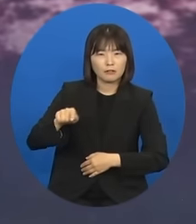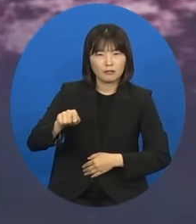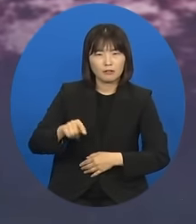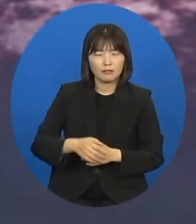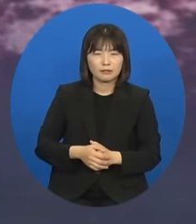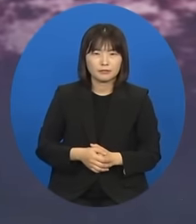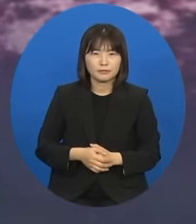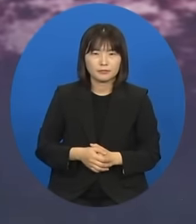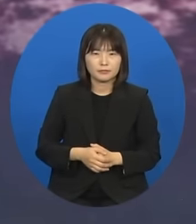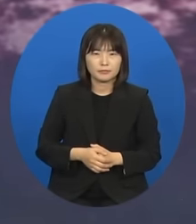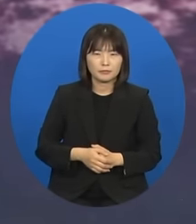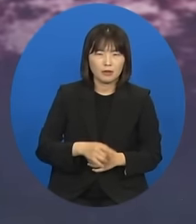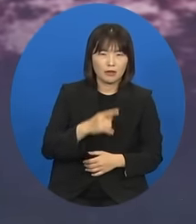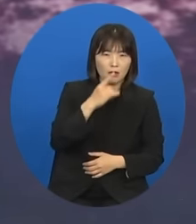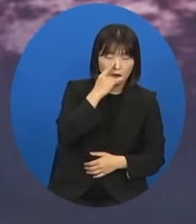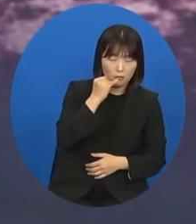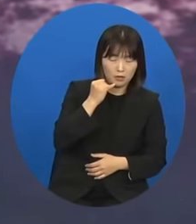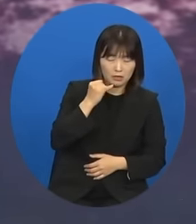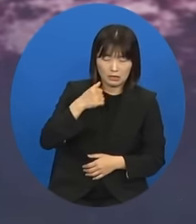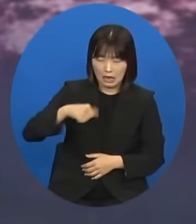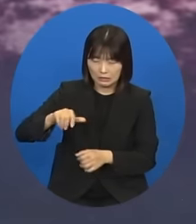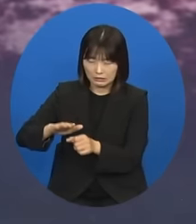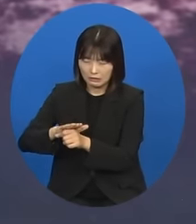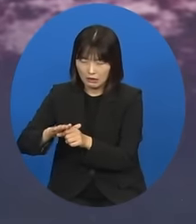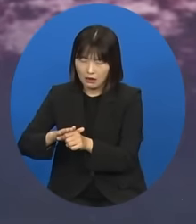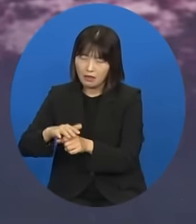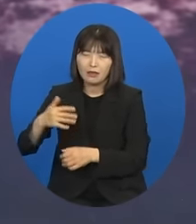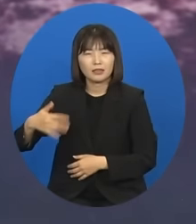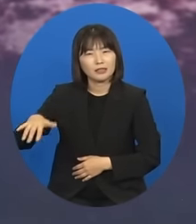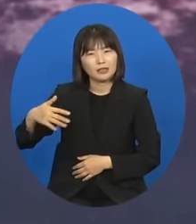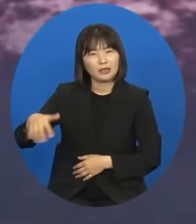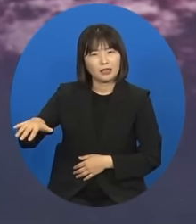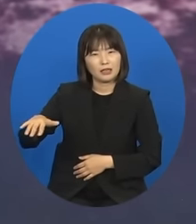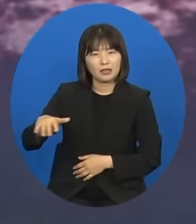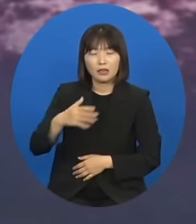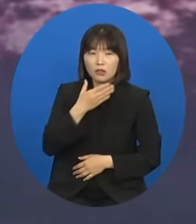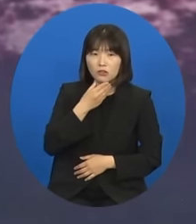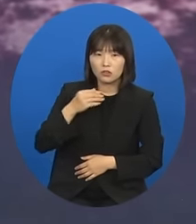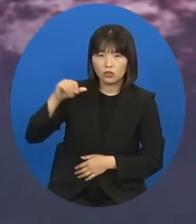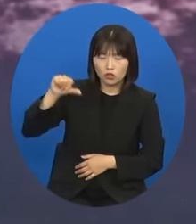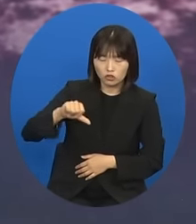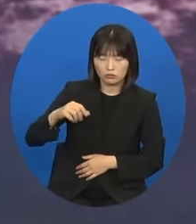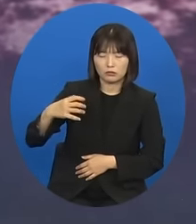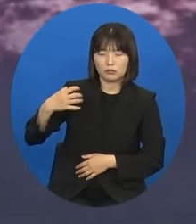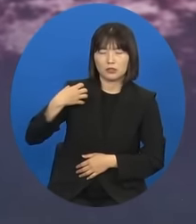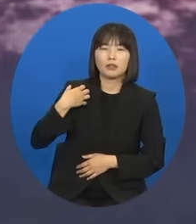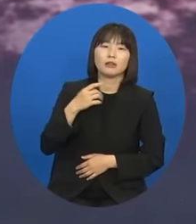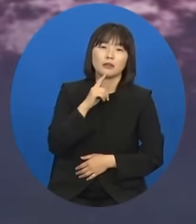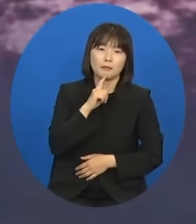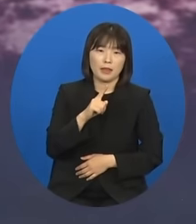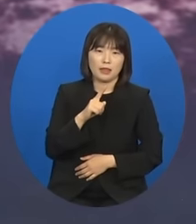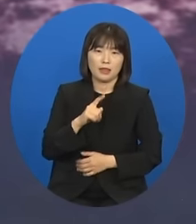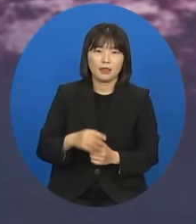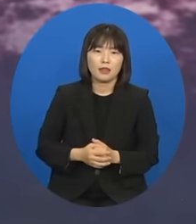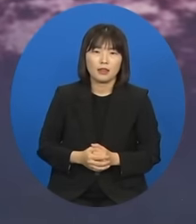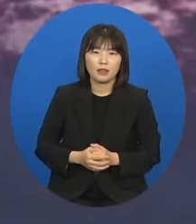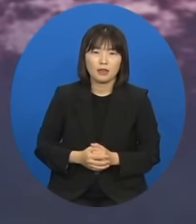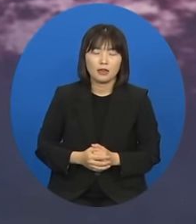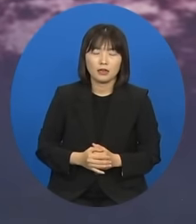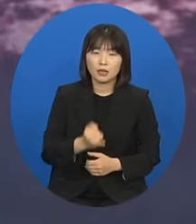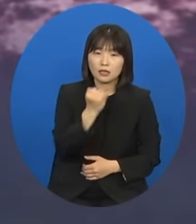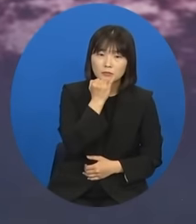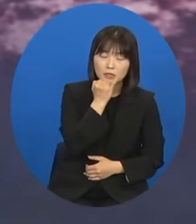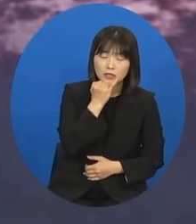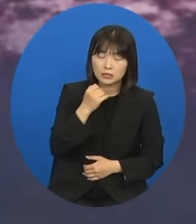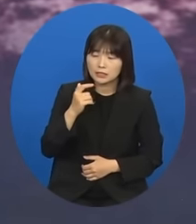어머니의 아들은 알아야 합니다 저까지 다는 거예요 그러면서 리브가는 야곱이 걱정한